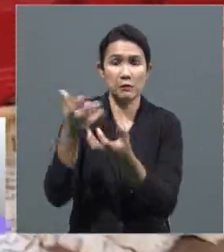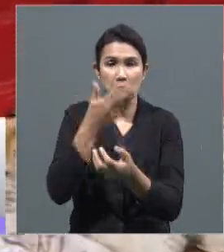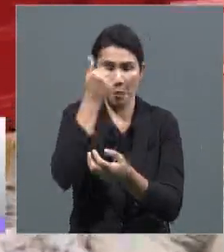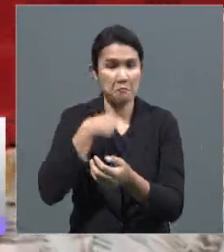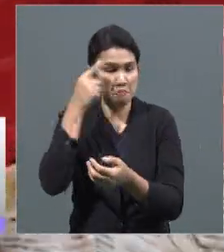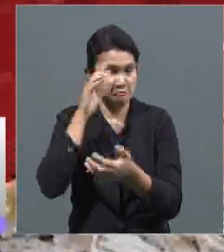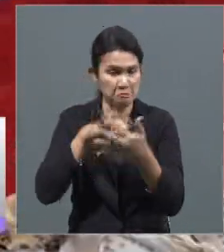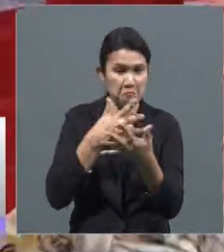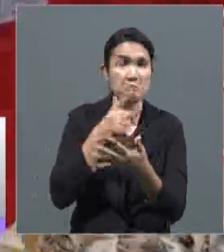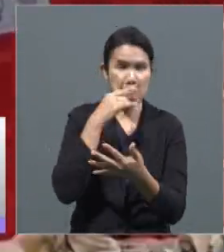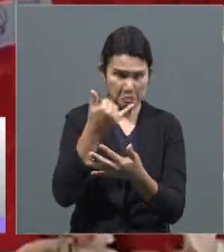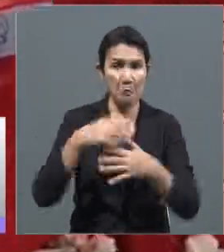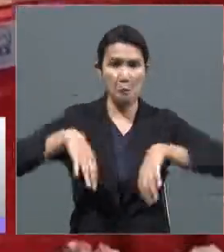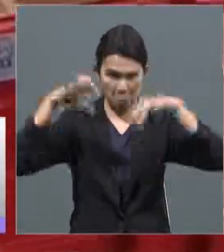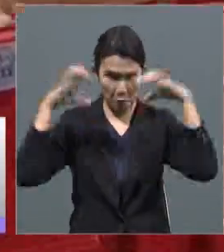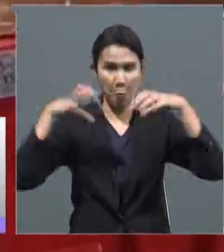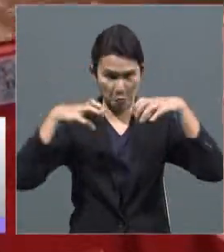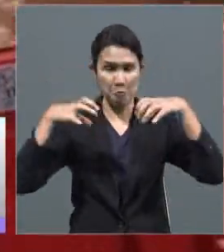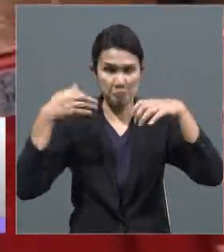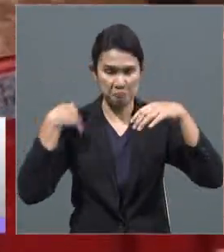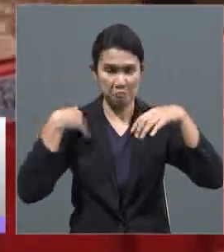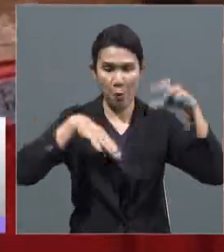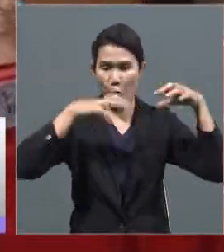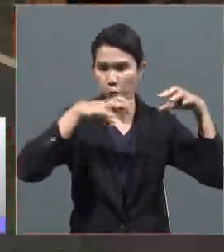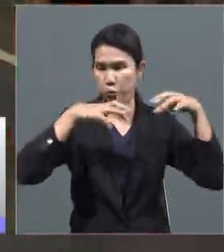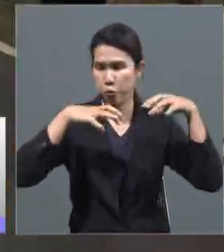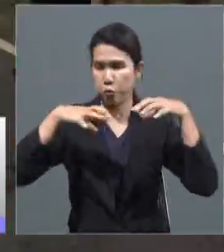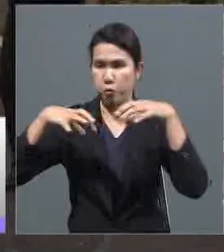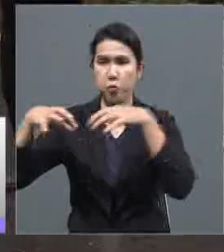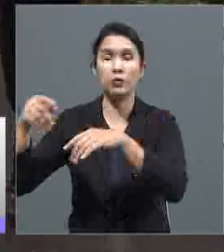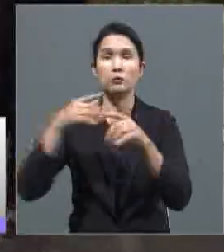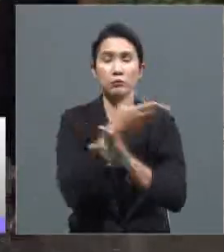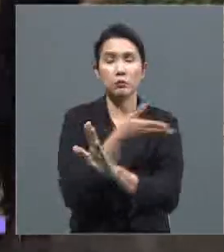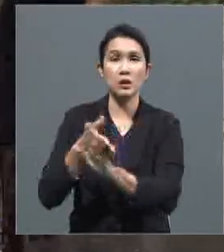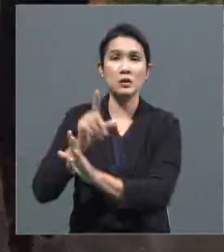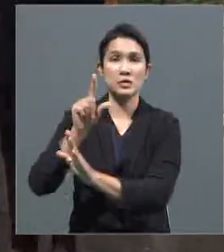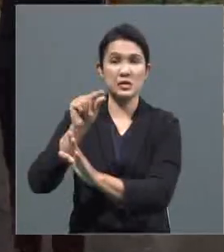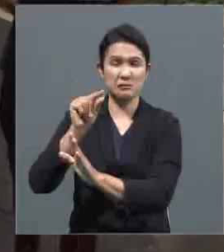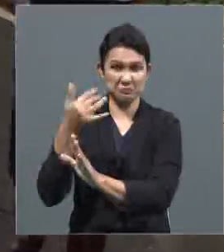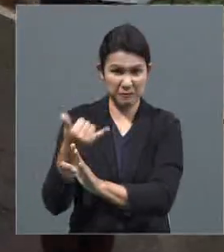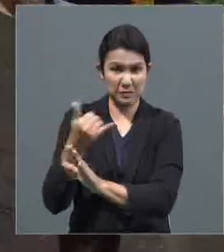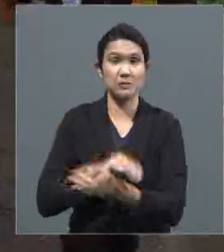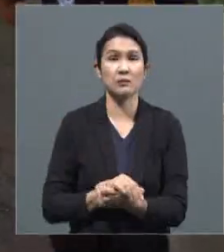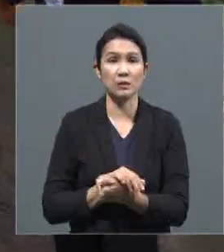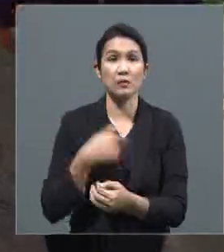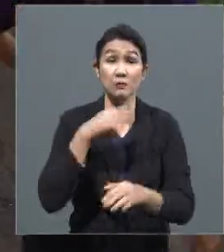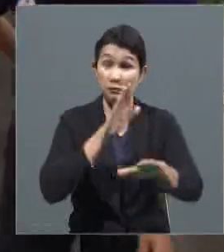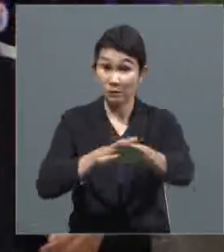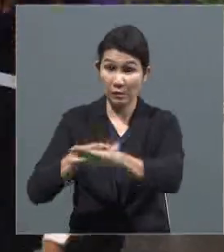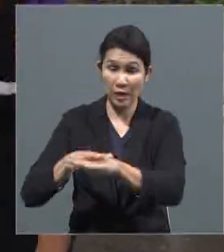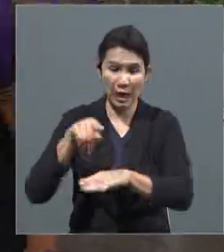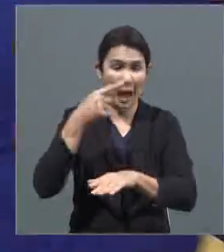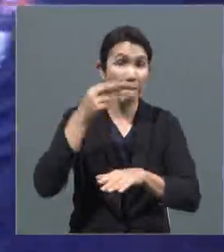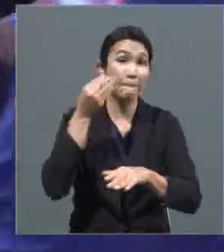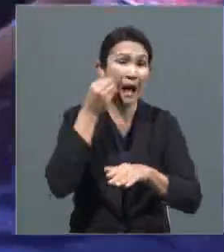การณ์กันว่ายังจะมีฝนในพื้นที่ไปจนถึงวันที่26สิงหาคมนี้ค่ะแล้วก็เตือนประชาชนด้วยในพื้นที่ลุ่มต่ำ